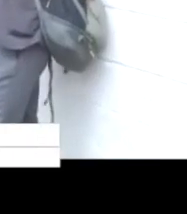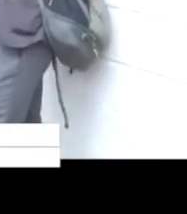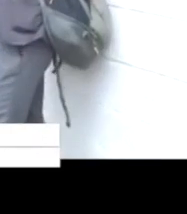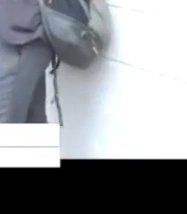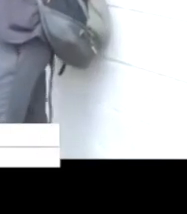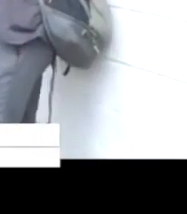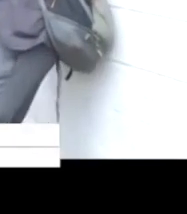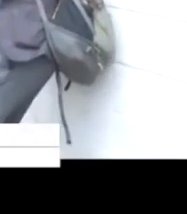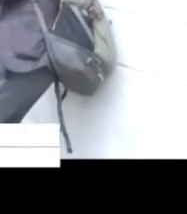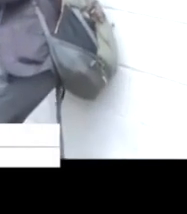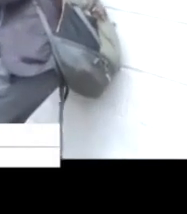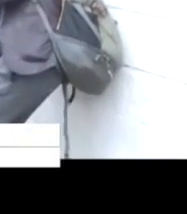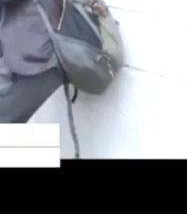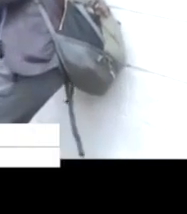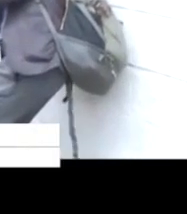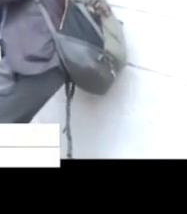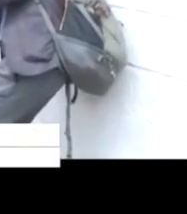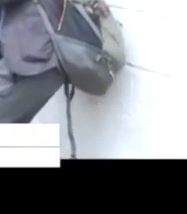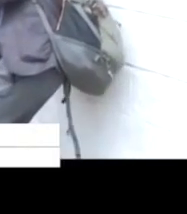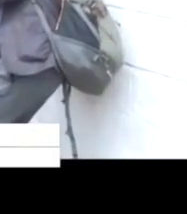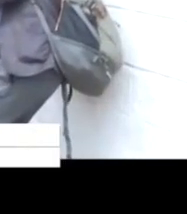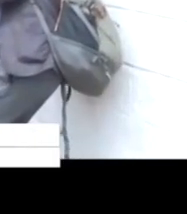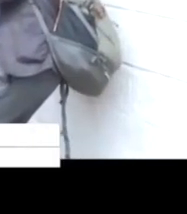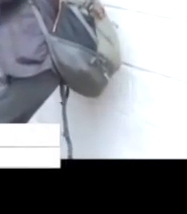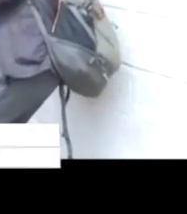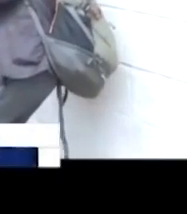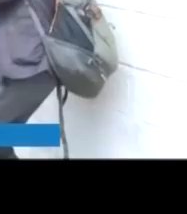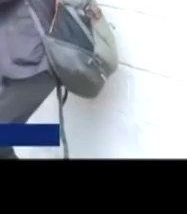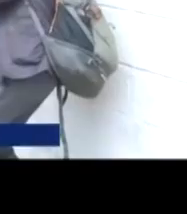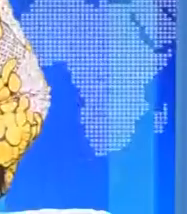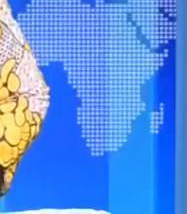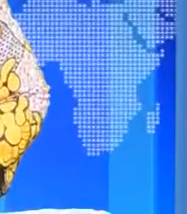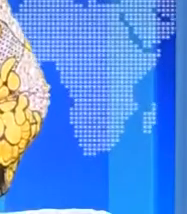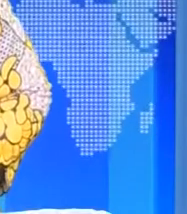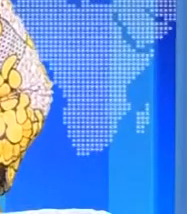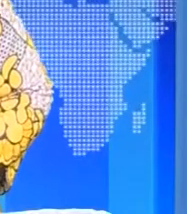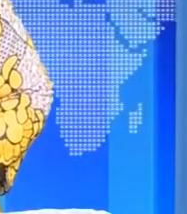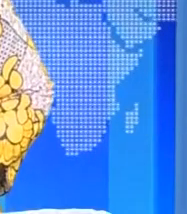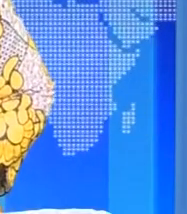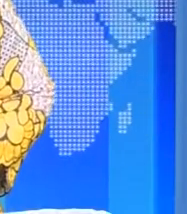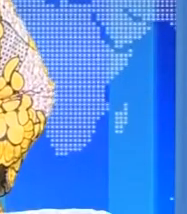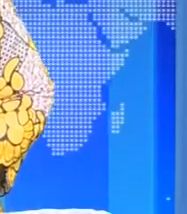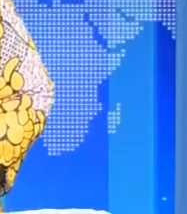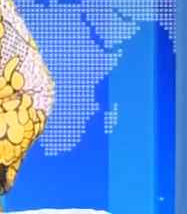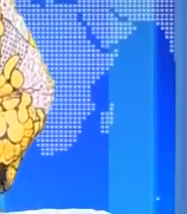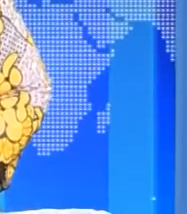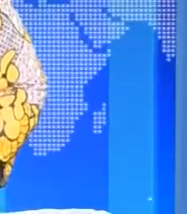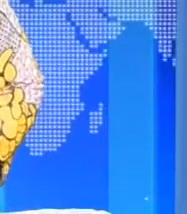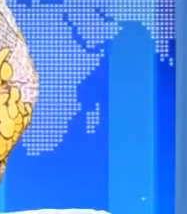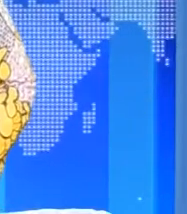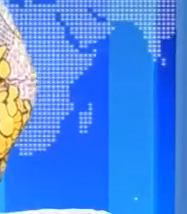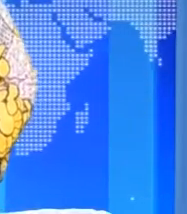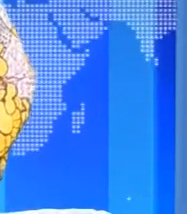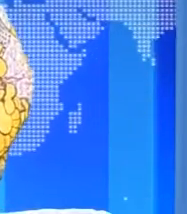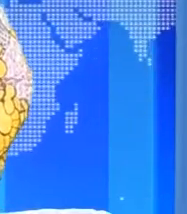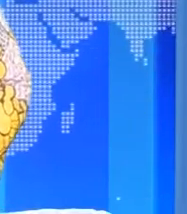dégâts, c'est parce que la plupart d'entre nous aujourd'hui ne respectent pas notre code d'éthique et les données. Et ce communiqué nécrologique, avant de boucler